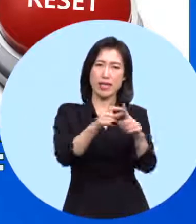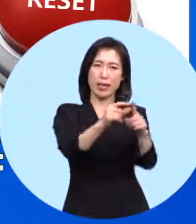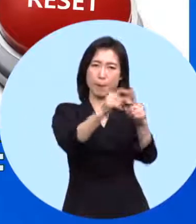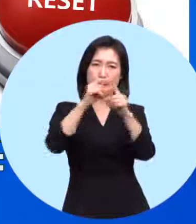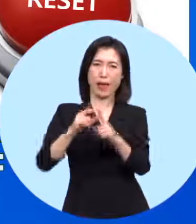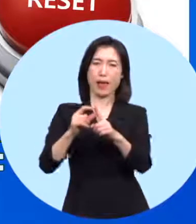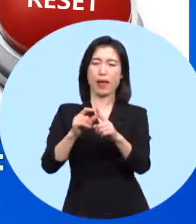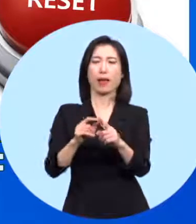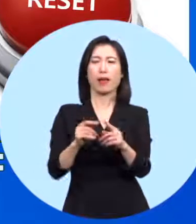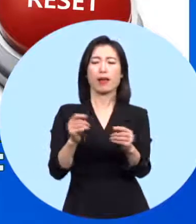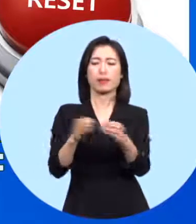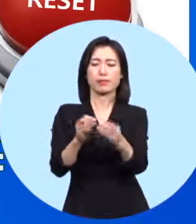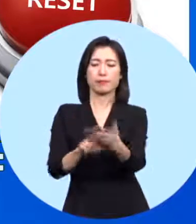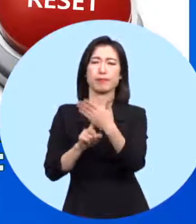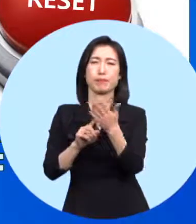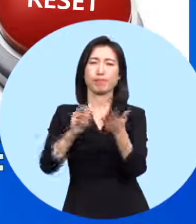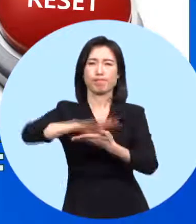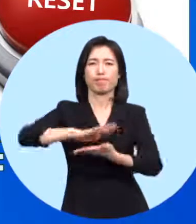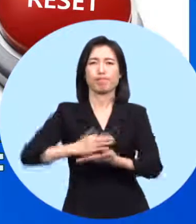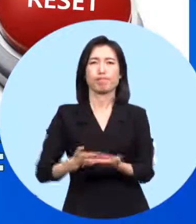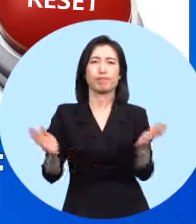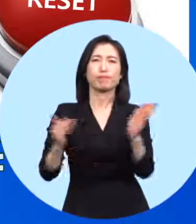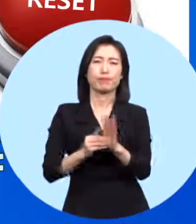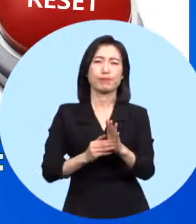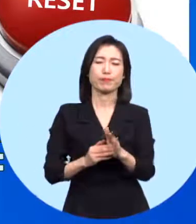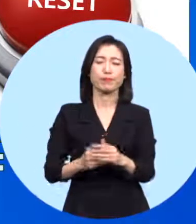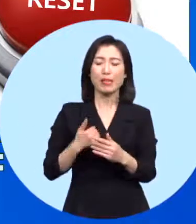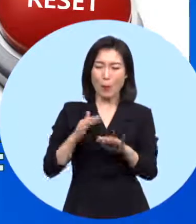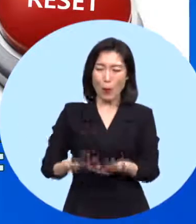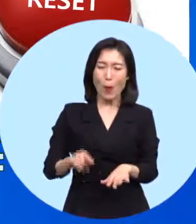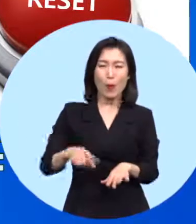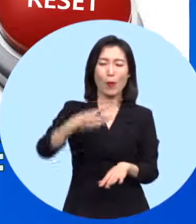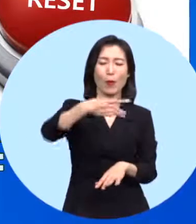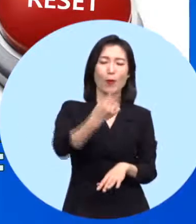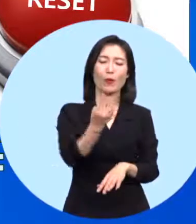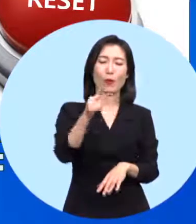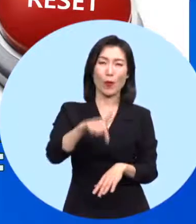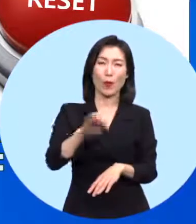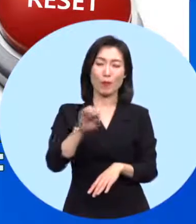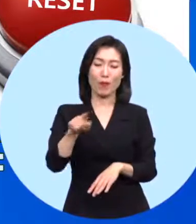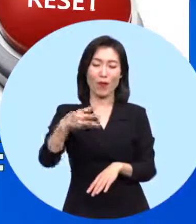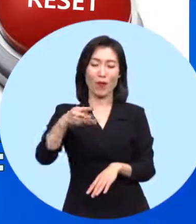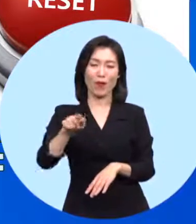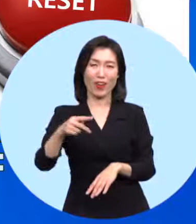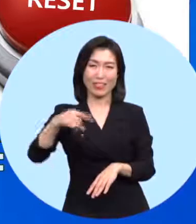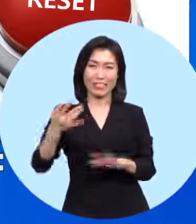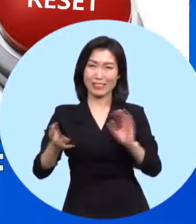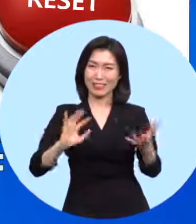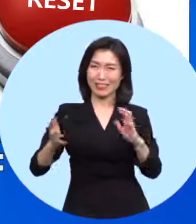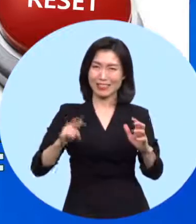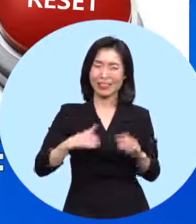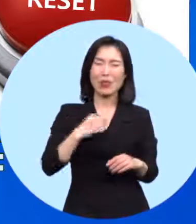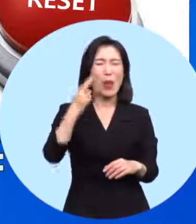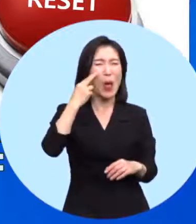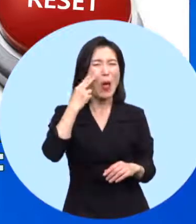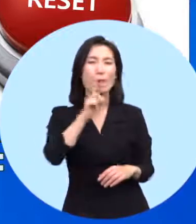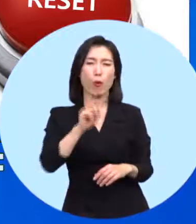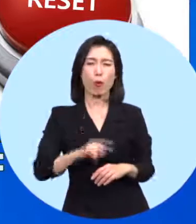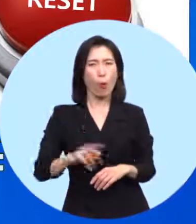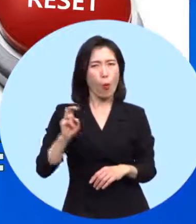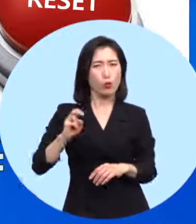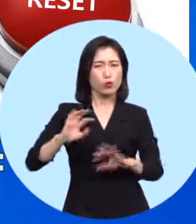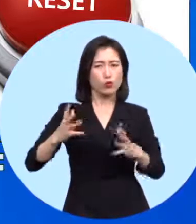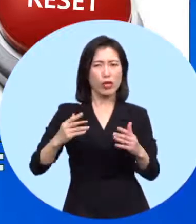냈습니다. 저는 오늘 톡퍼런스가 농담을 이렇게 했습니다. 야, 이 국평은